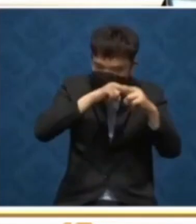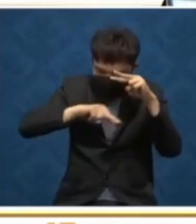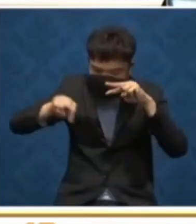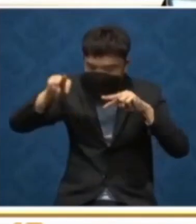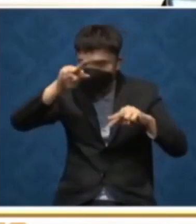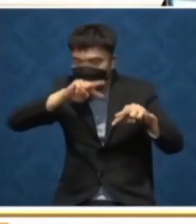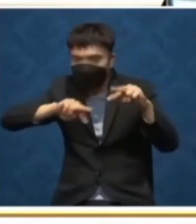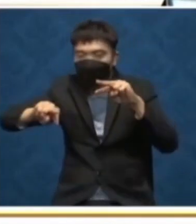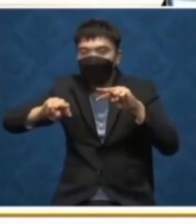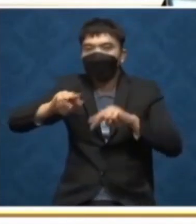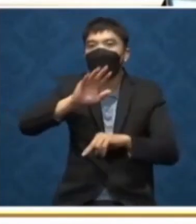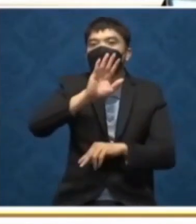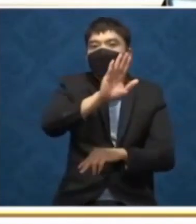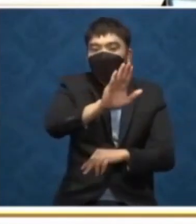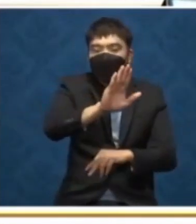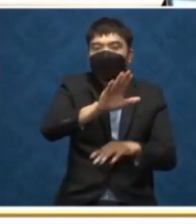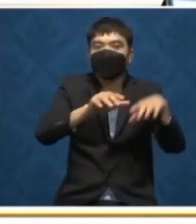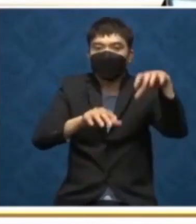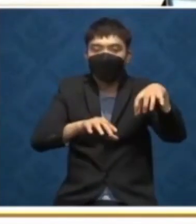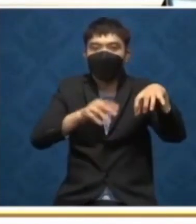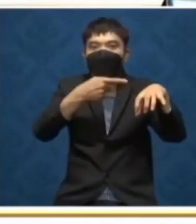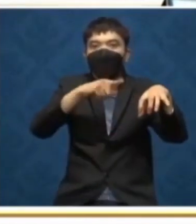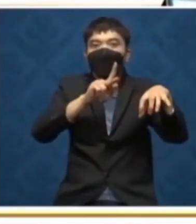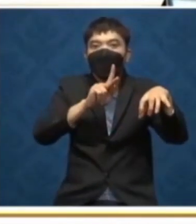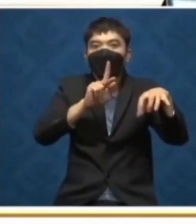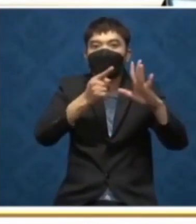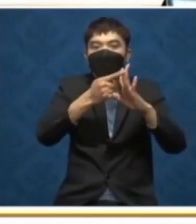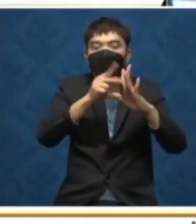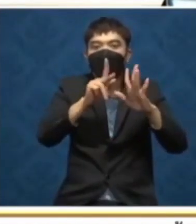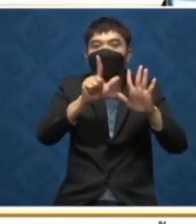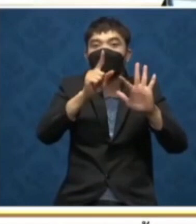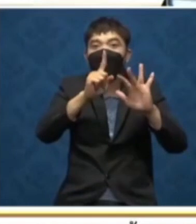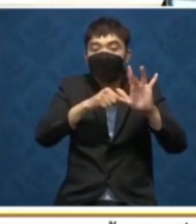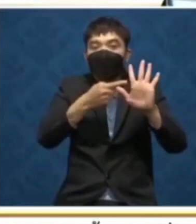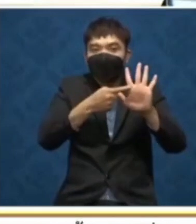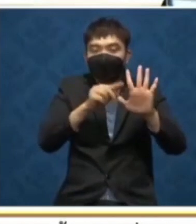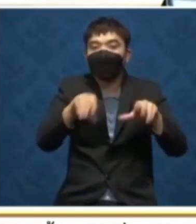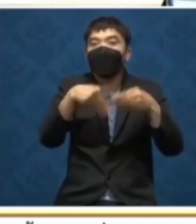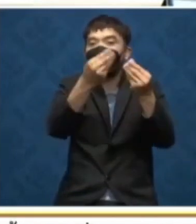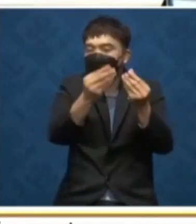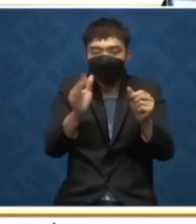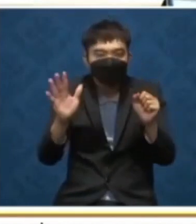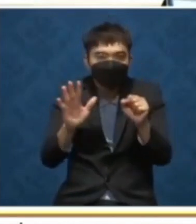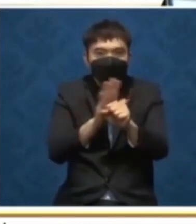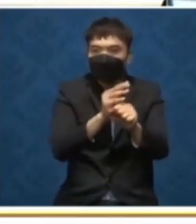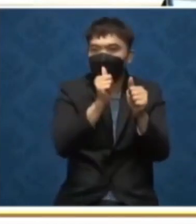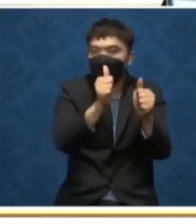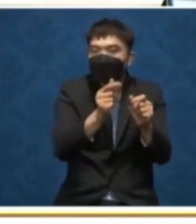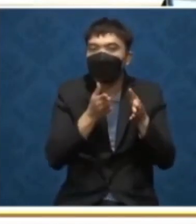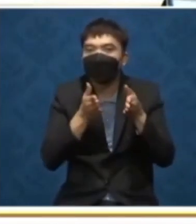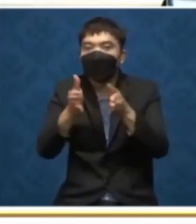านของสถาบันปกครองให้มีประสิทธิภาพในการส่งเสริมงานของฝ่ายนิติบัญญั